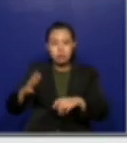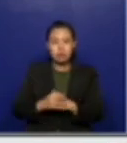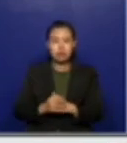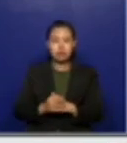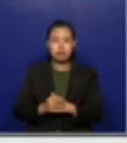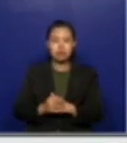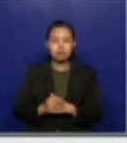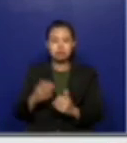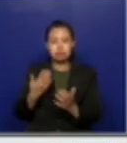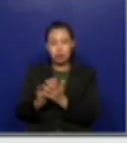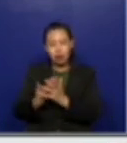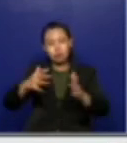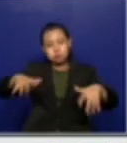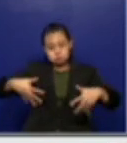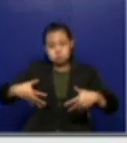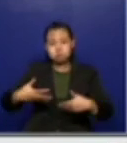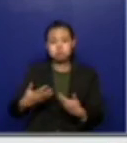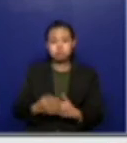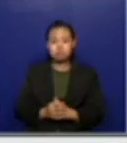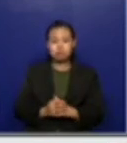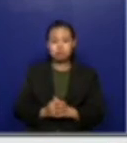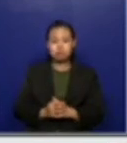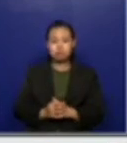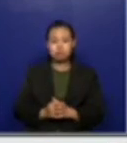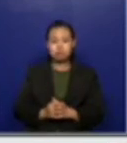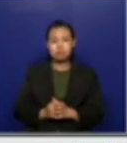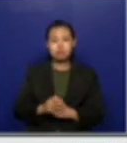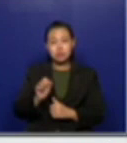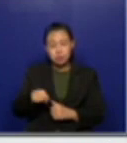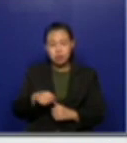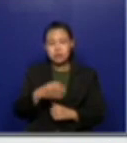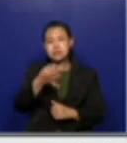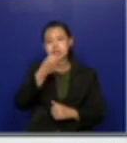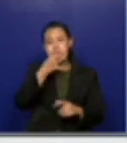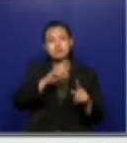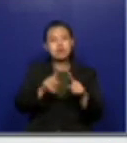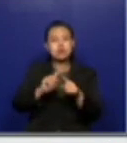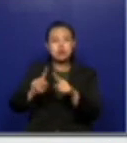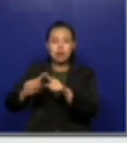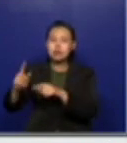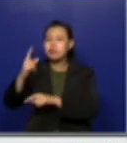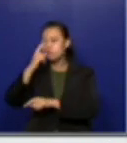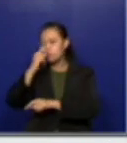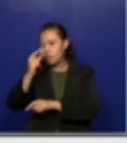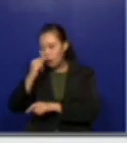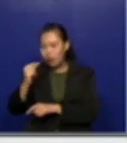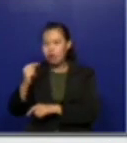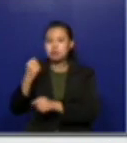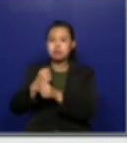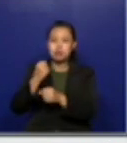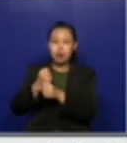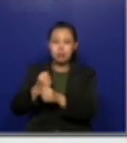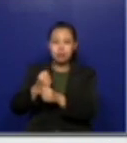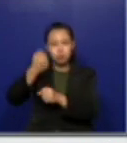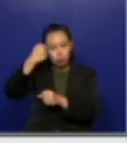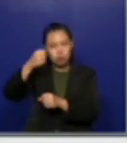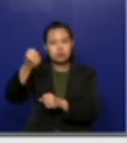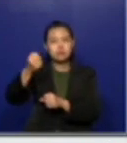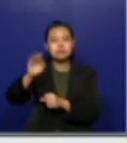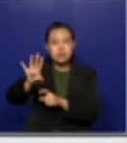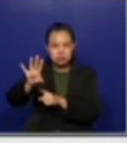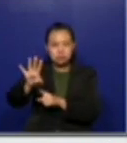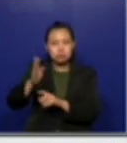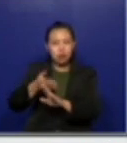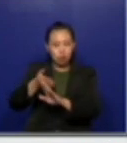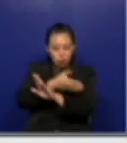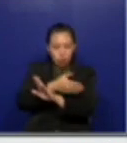าใช่ไหมท่านประธานทุกอาชีพที่เป็นคนต่างชาติมีสถิติ14วันเท่านั้นที่เขาจะต้องมาท่านล